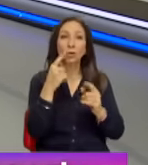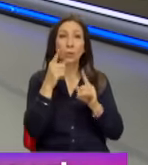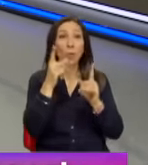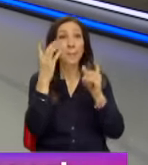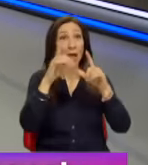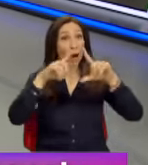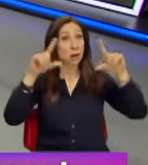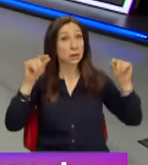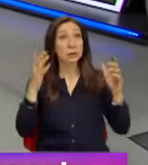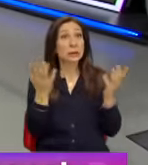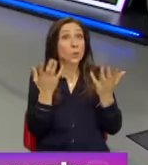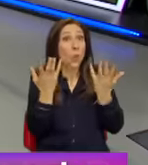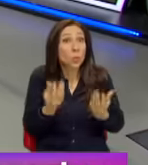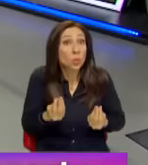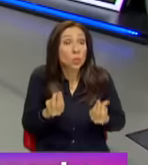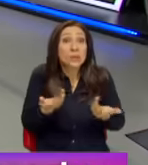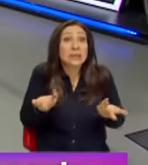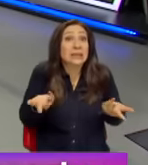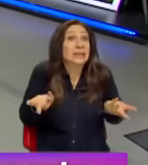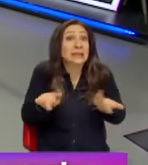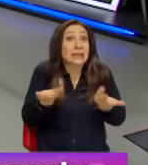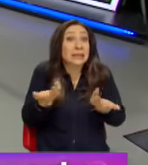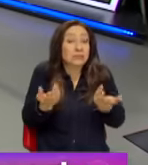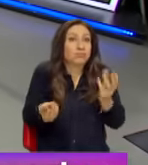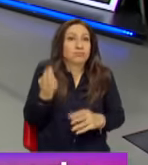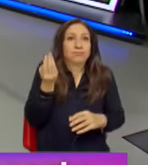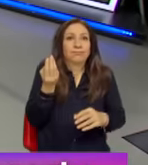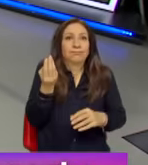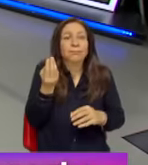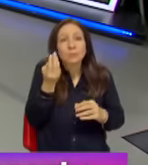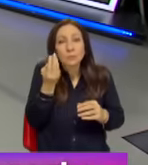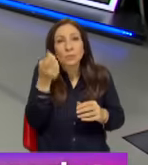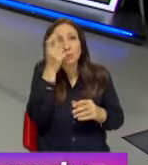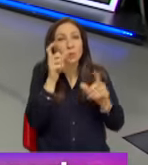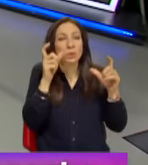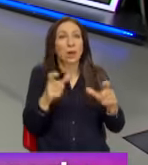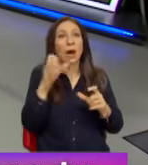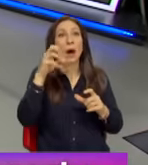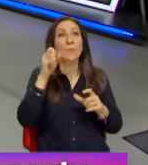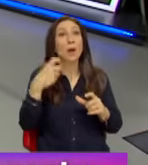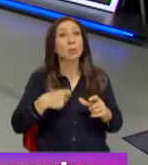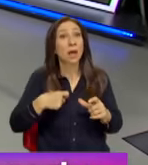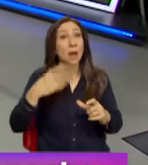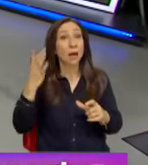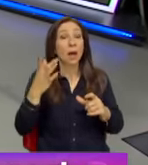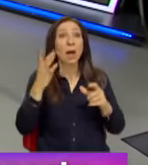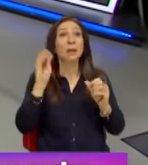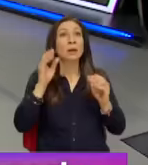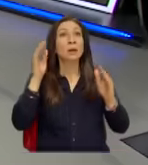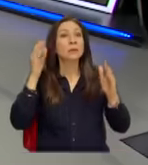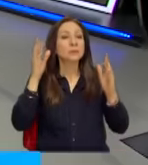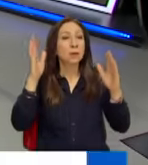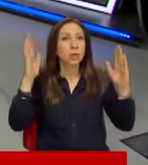bir harita hani nasıl oluştu, nasıl karşısına çıktı seçmenin ve Türkiye'nin? AK Parti'nin özellikle irtifa kaybı